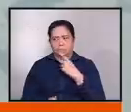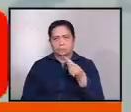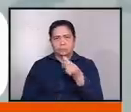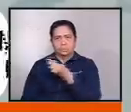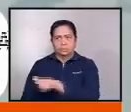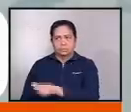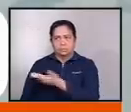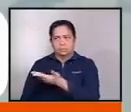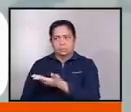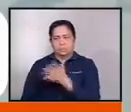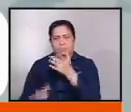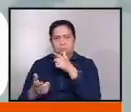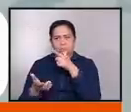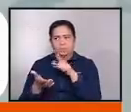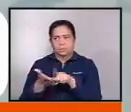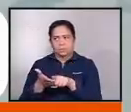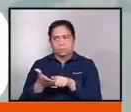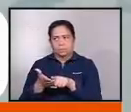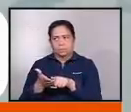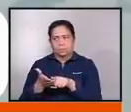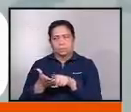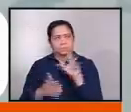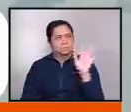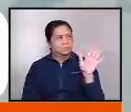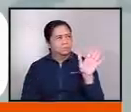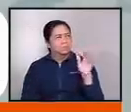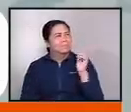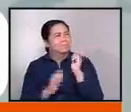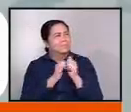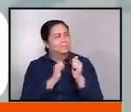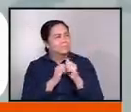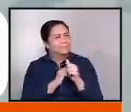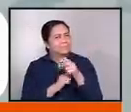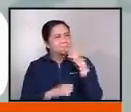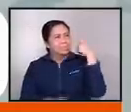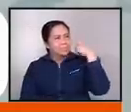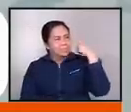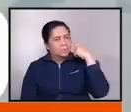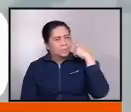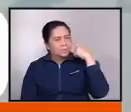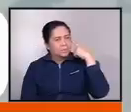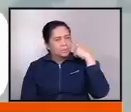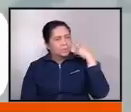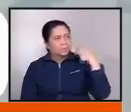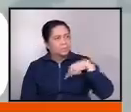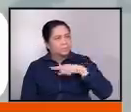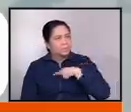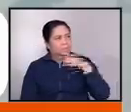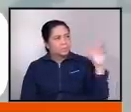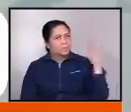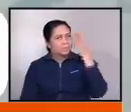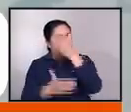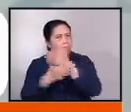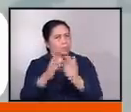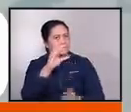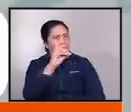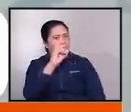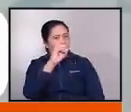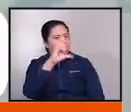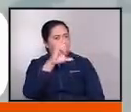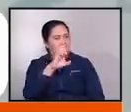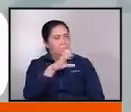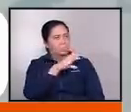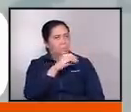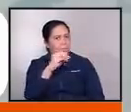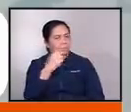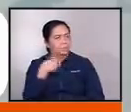ko po sila ng letter. Ma'am, ang ibig sabihin po ni Attorney Paul, tayo po ay pupunta sa DOLE at pupunta